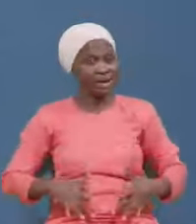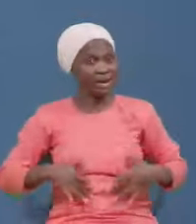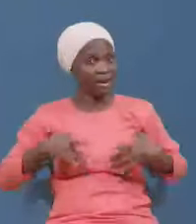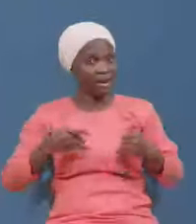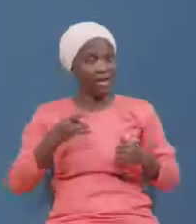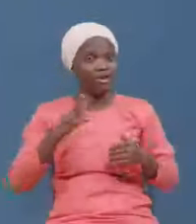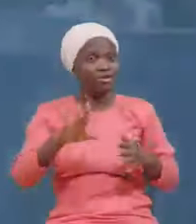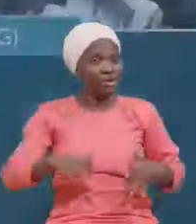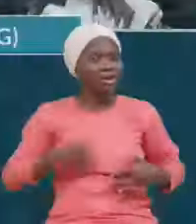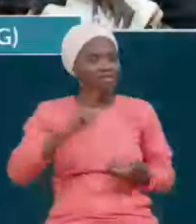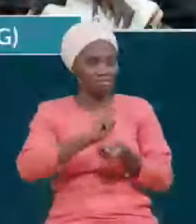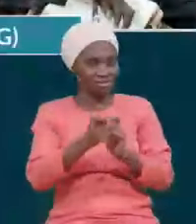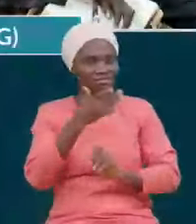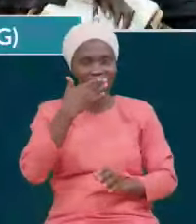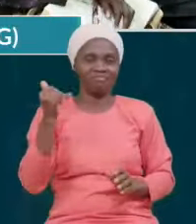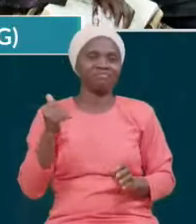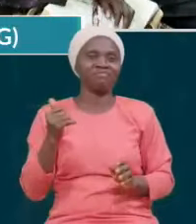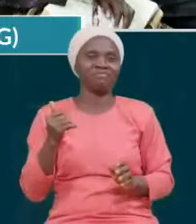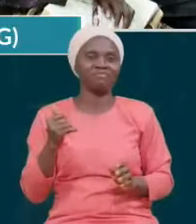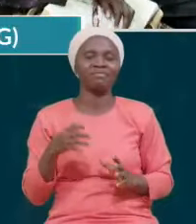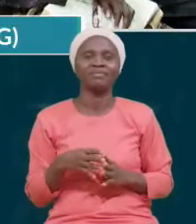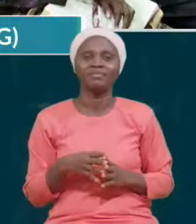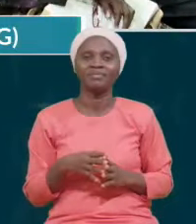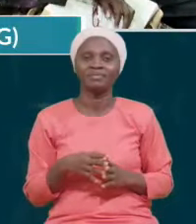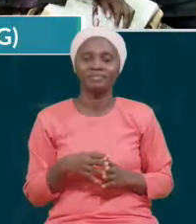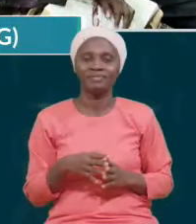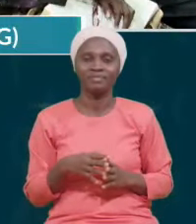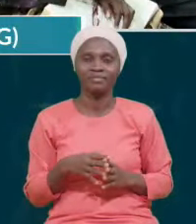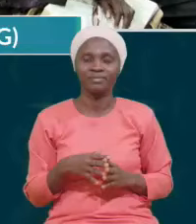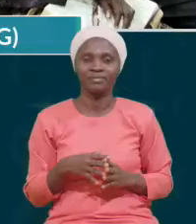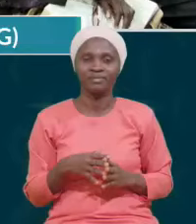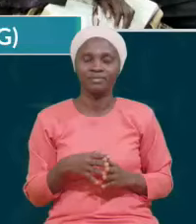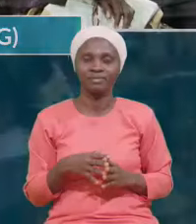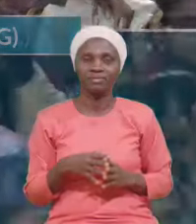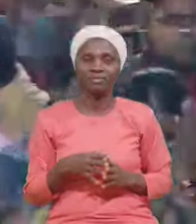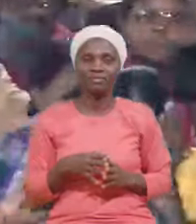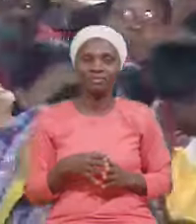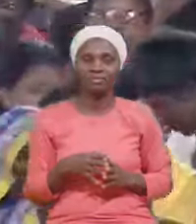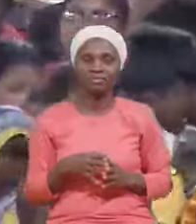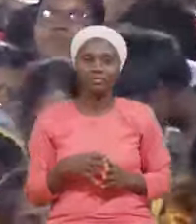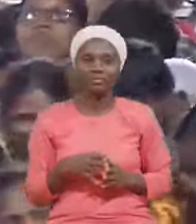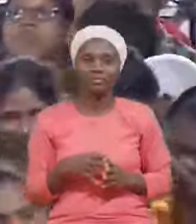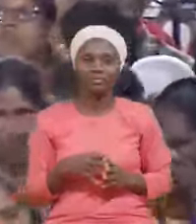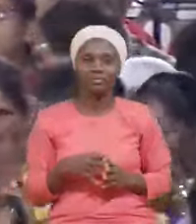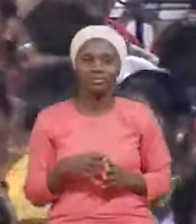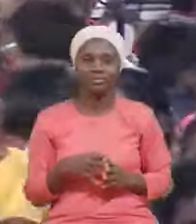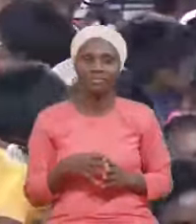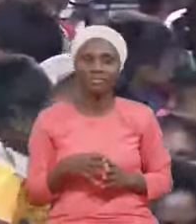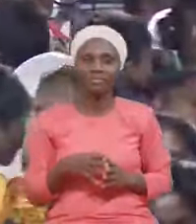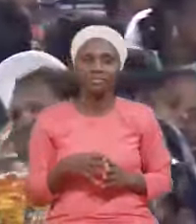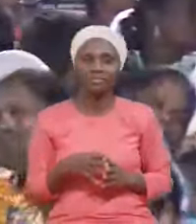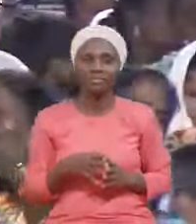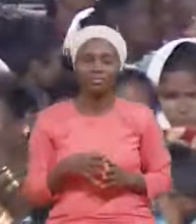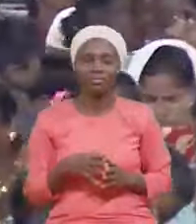be the same again. నా కొరకై మరణించిన గొర్రె పిల్ల నా యొద్దకు వస్తూ ఉండగా నేను ఆయన స్వీకరిస్తే నా జీవితము మునుపటి వలె